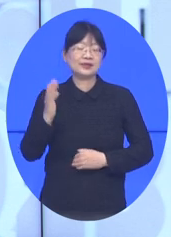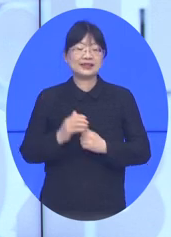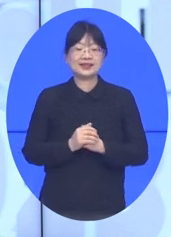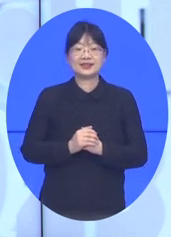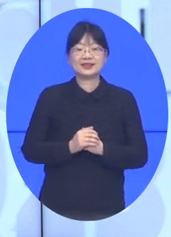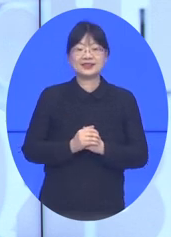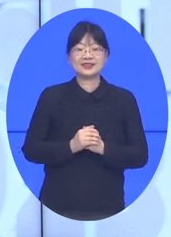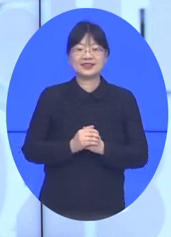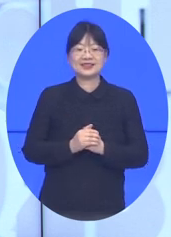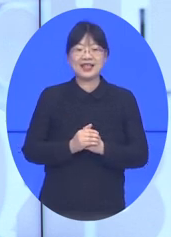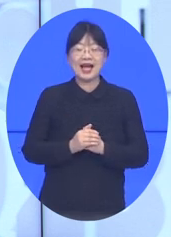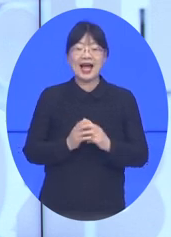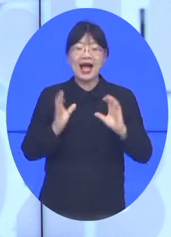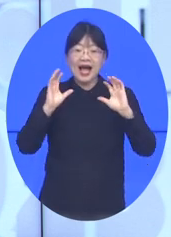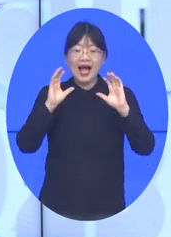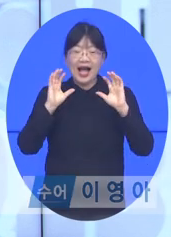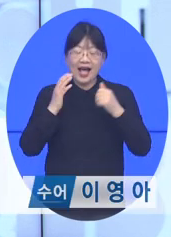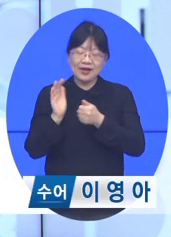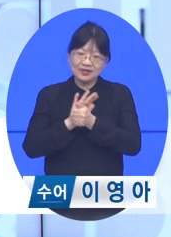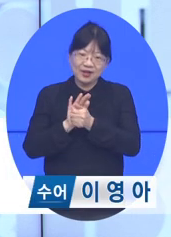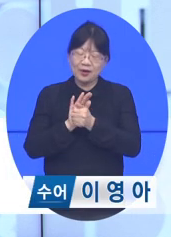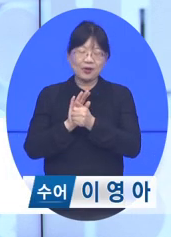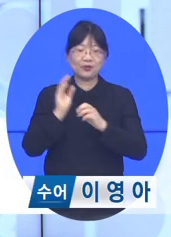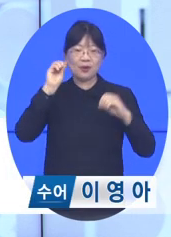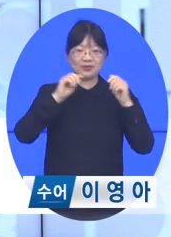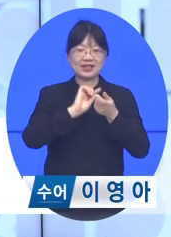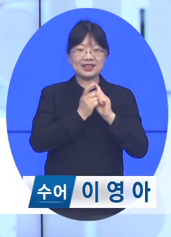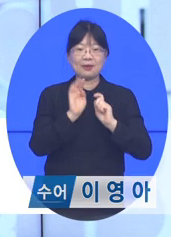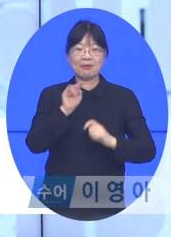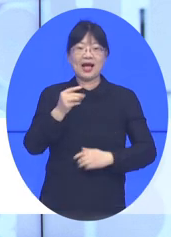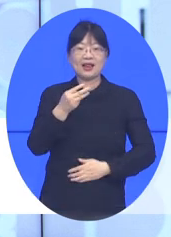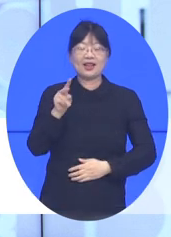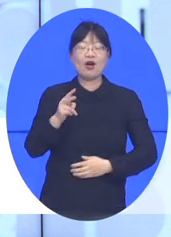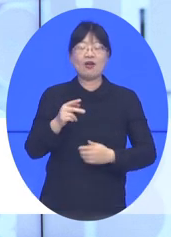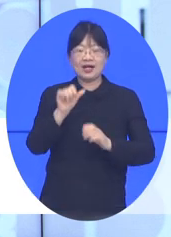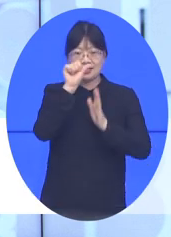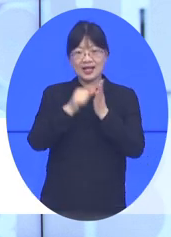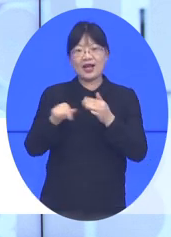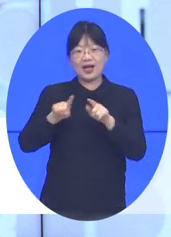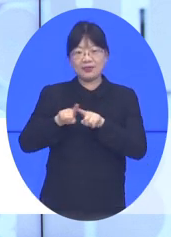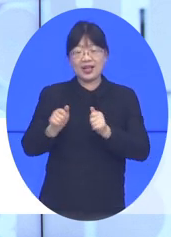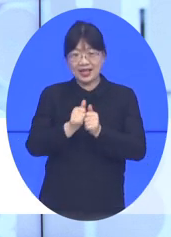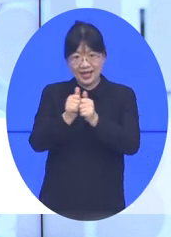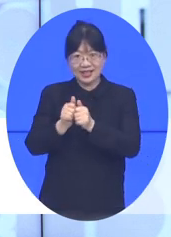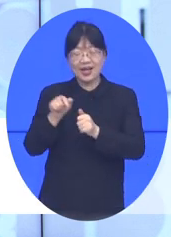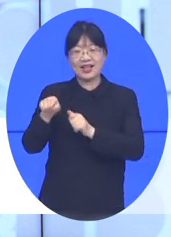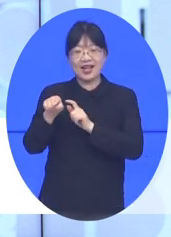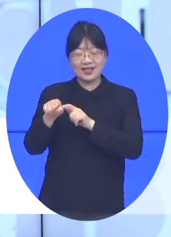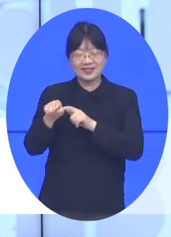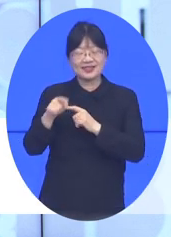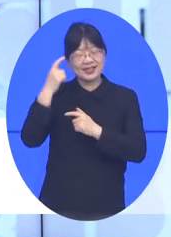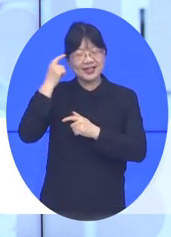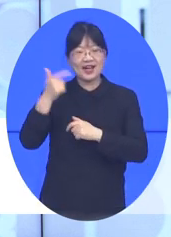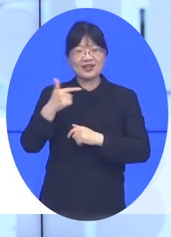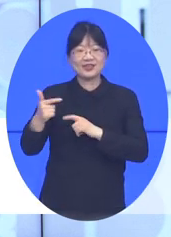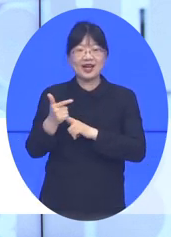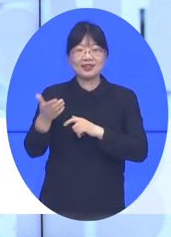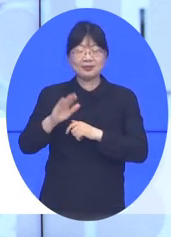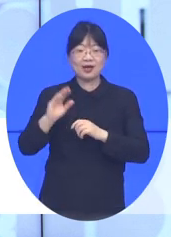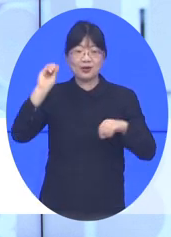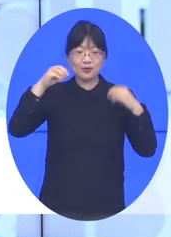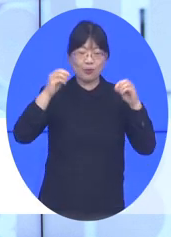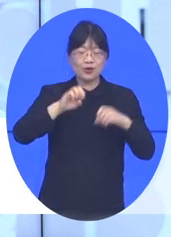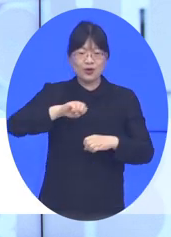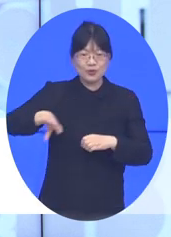요즘은 애완동물 대신 반려동물이라고 부르죠. 함께 사는 가족이라는 인식이 커지고 있는 건데요. 하지만 동물 학대나 유기, 파양